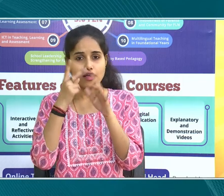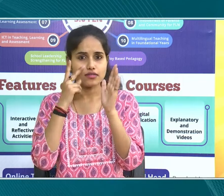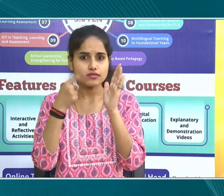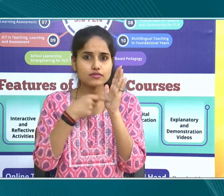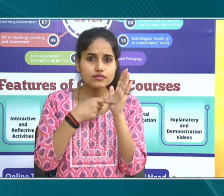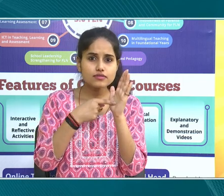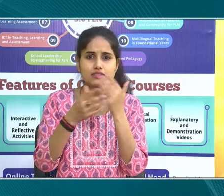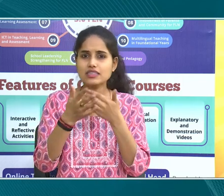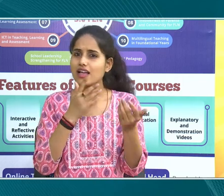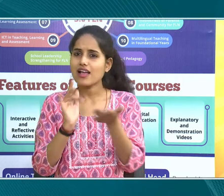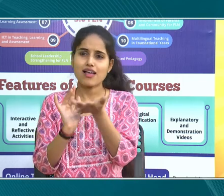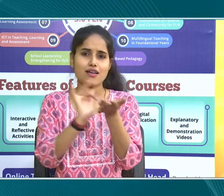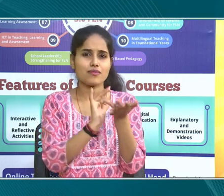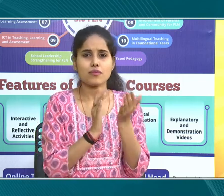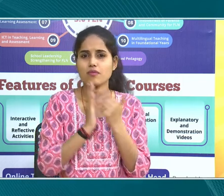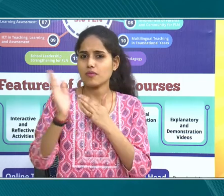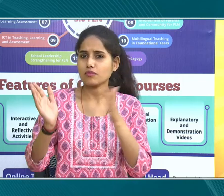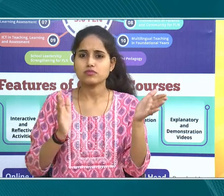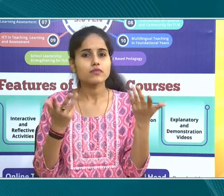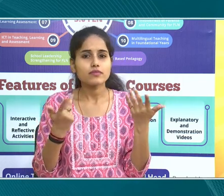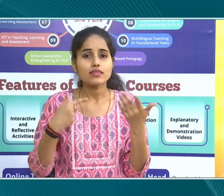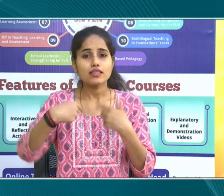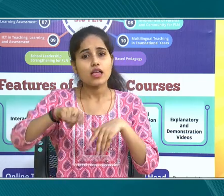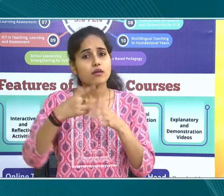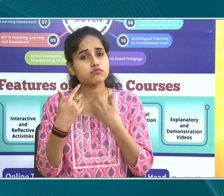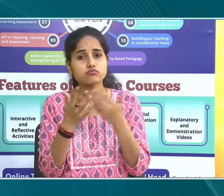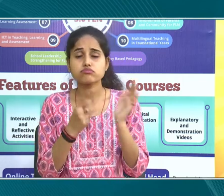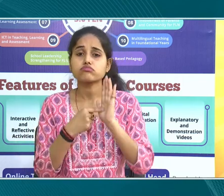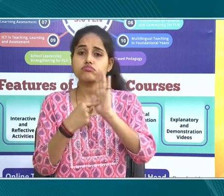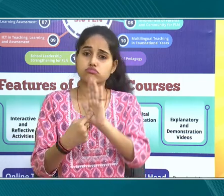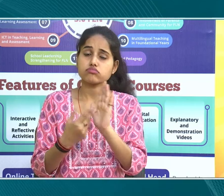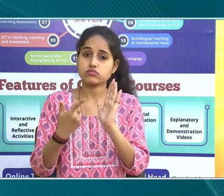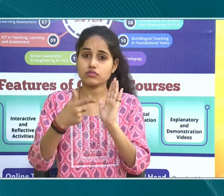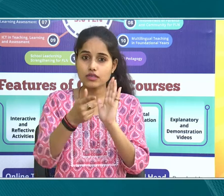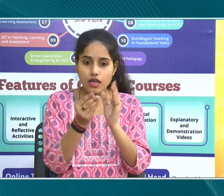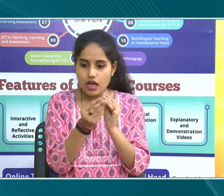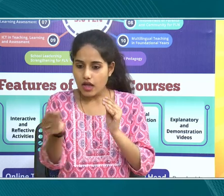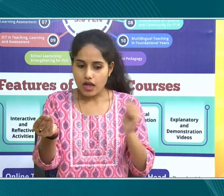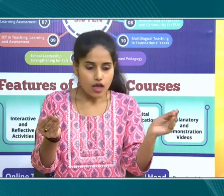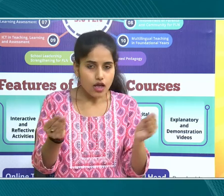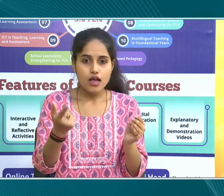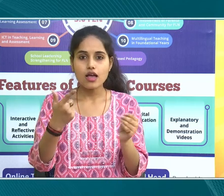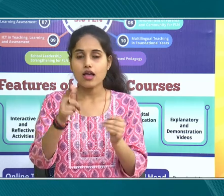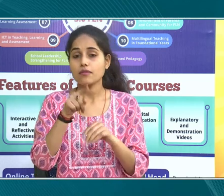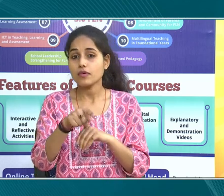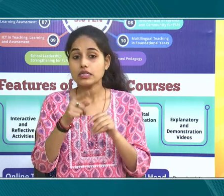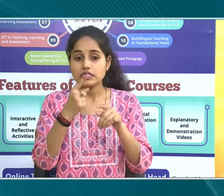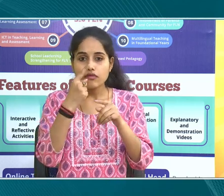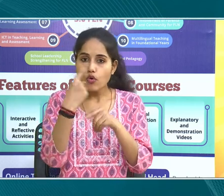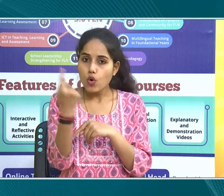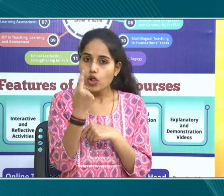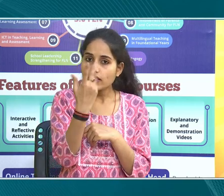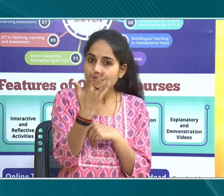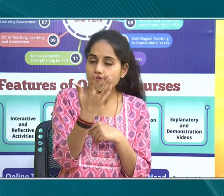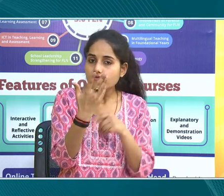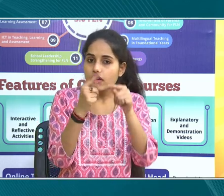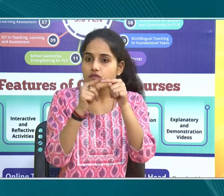कहीं भी जा सकता है वेरी कर रहा है ना आप यहां भी दर्शा सकते हैं आगे भी कर सकते हैं जब तक आपको उसकी वैल्यू ना दी जाए